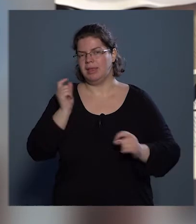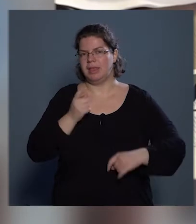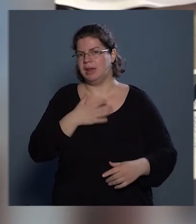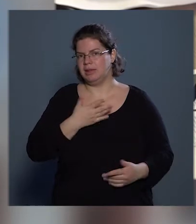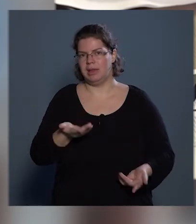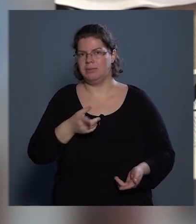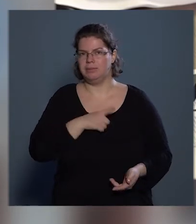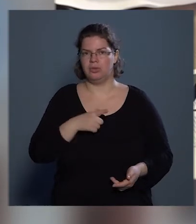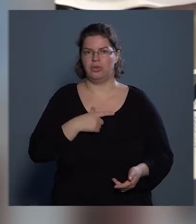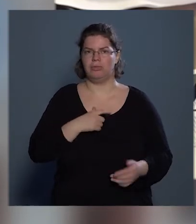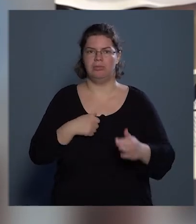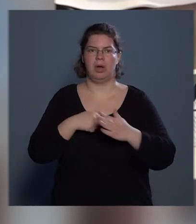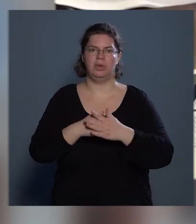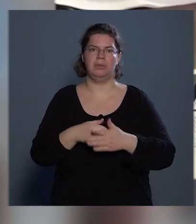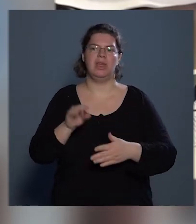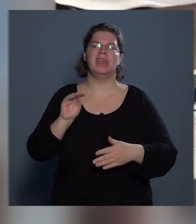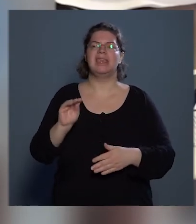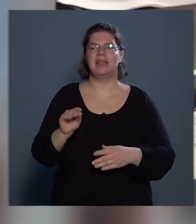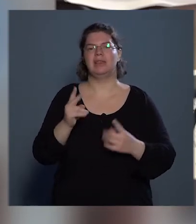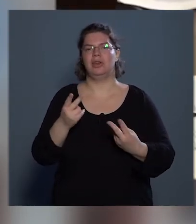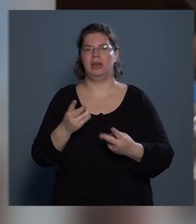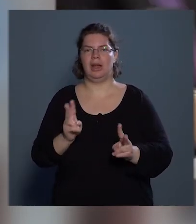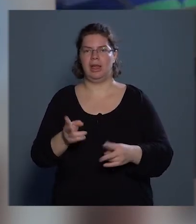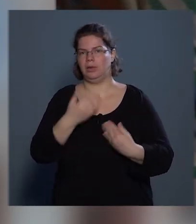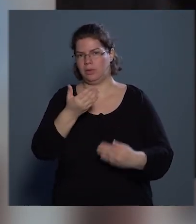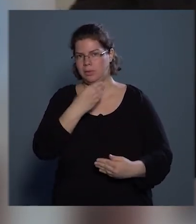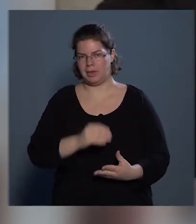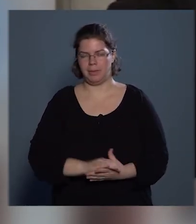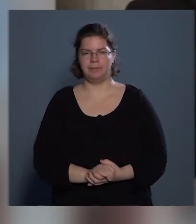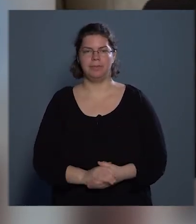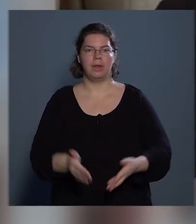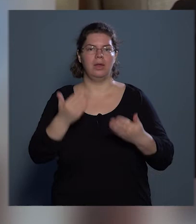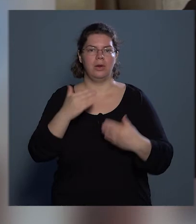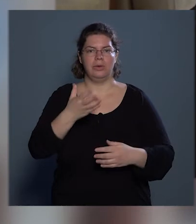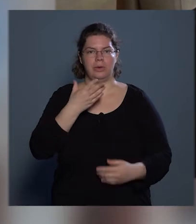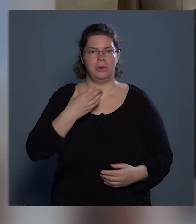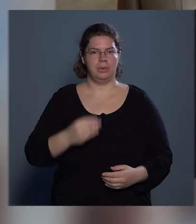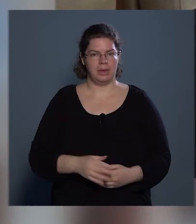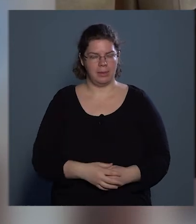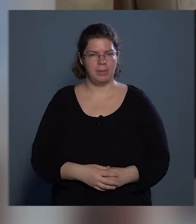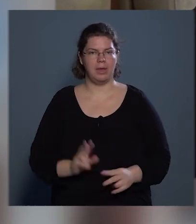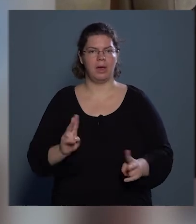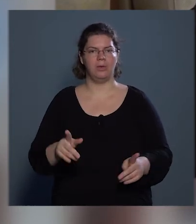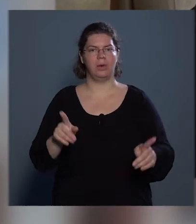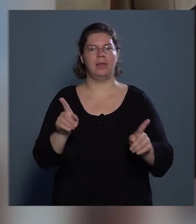csak maximum jelzésértéke lehet. Köszönöm szépen. Köszönöm szépen. Akkor az így,